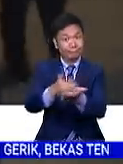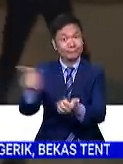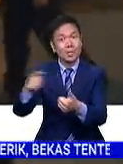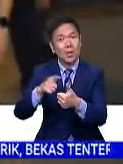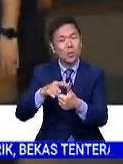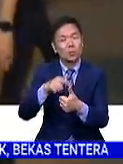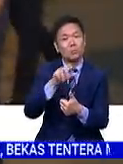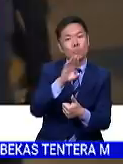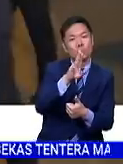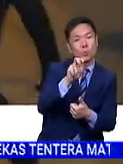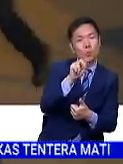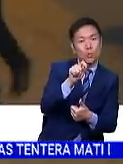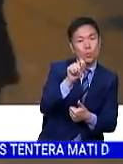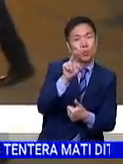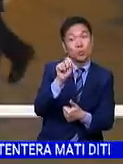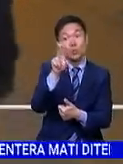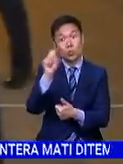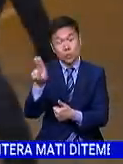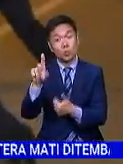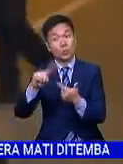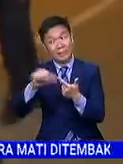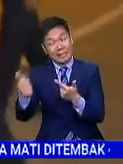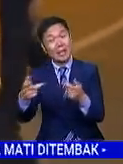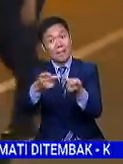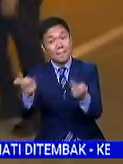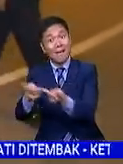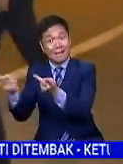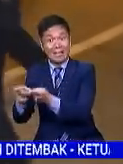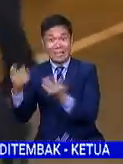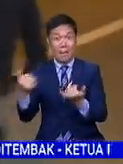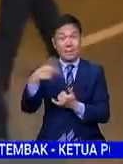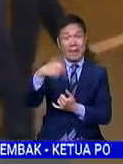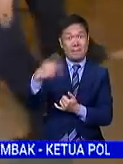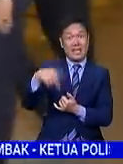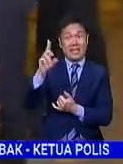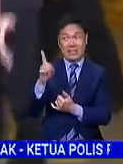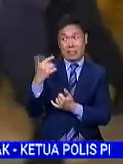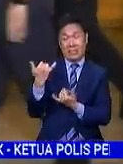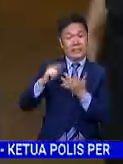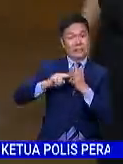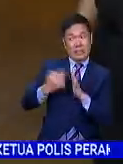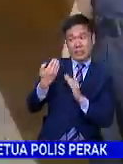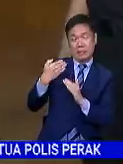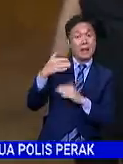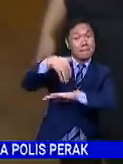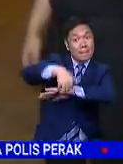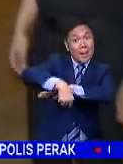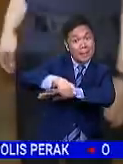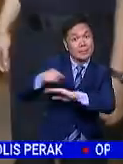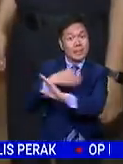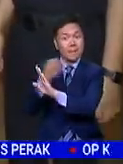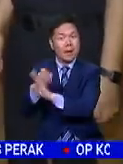mungkin Ma Bunut susu usulan pelaksanaan perintah couldn't pergerakan diperketat kan pcpd berkuasa tengah malam tadi sehingga